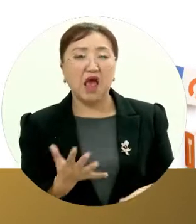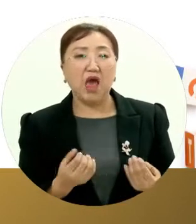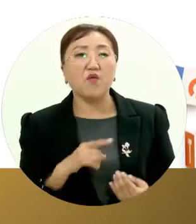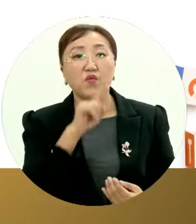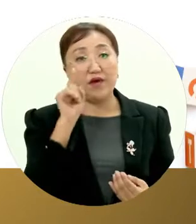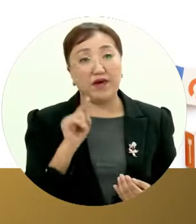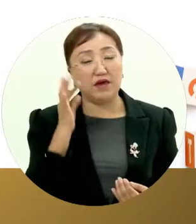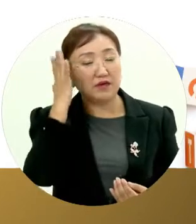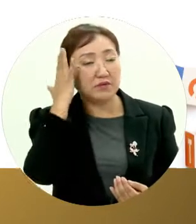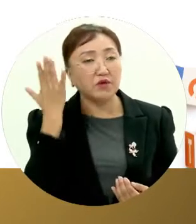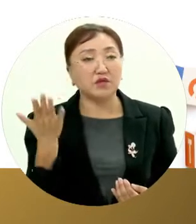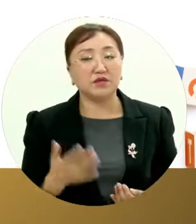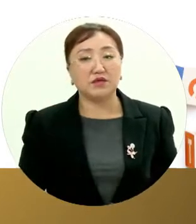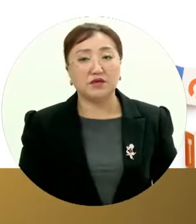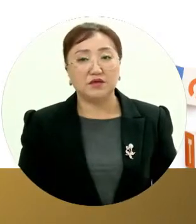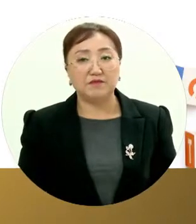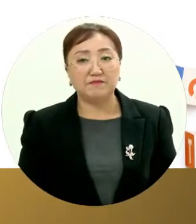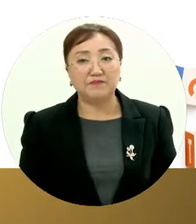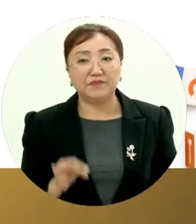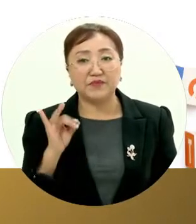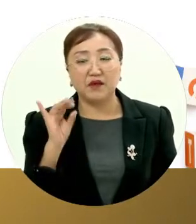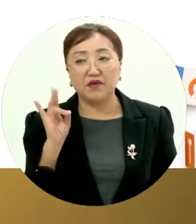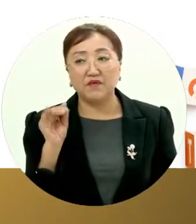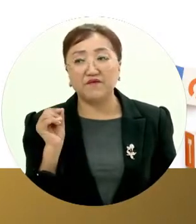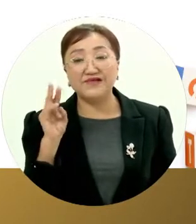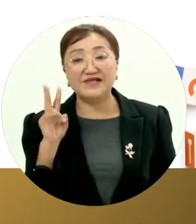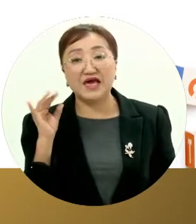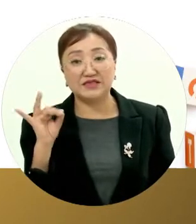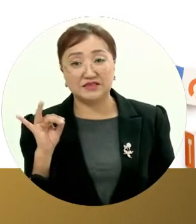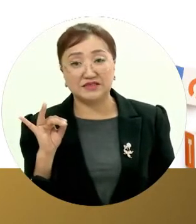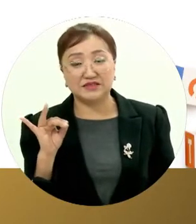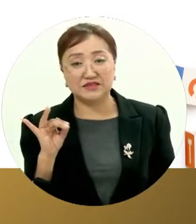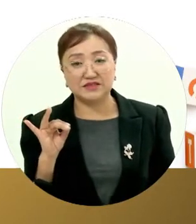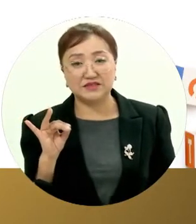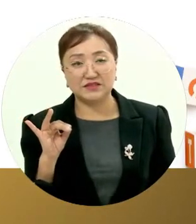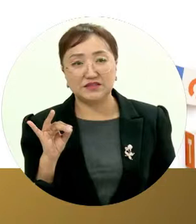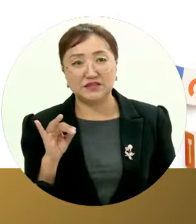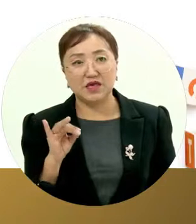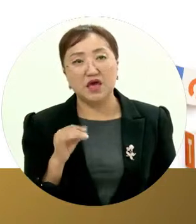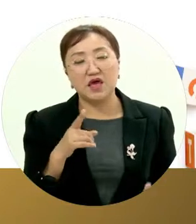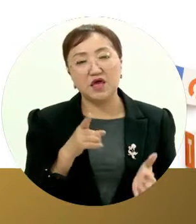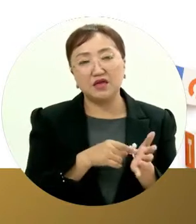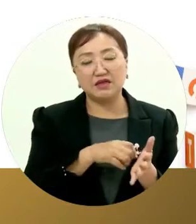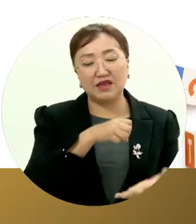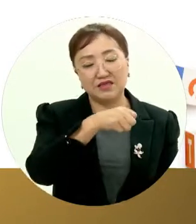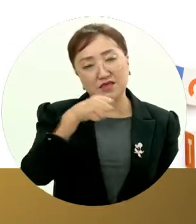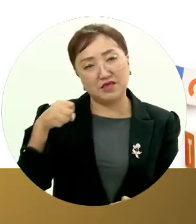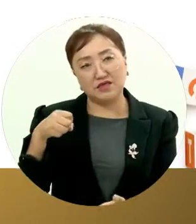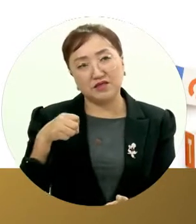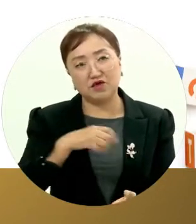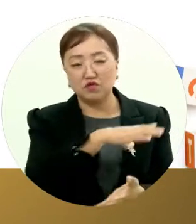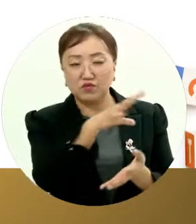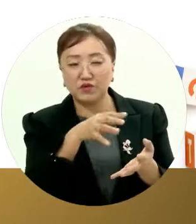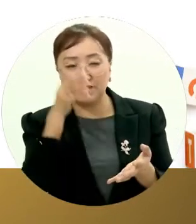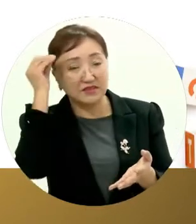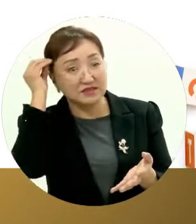цөмөрөө эргэцүүлээд бодъё хүүхдүүдээ. Инфляц гэд бид нэр үүсчлээ, инфляцийн тодорхой хэрэглээний сагсныхаа дүүргэлтийг аваад